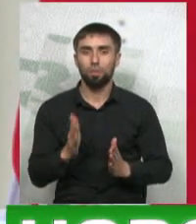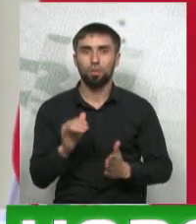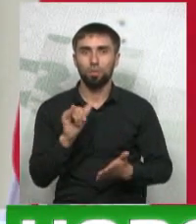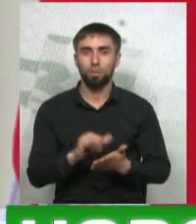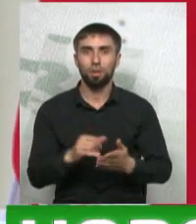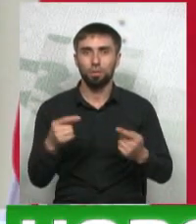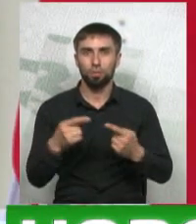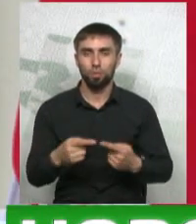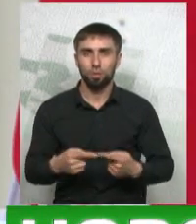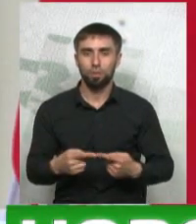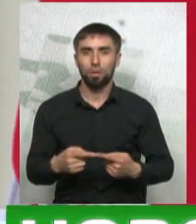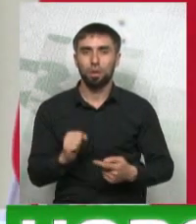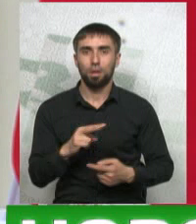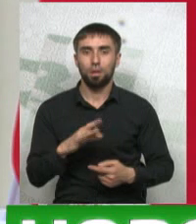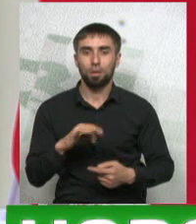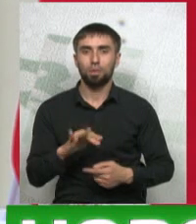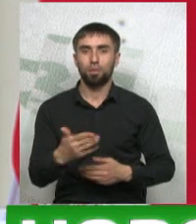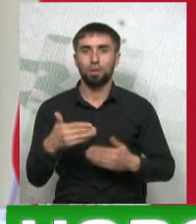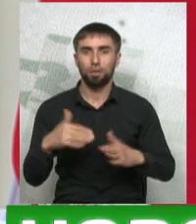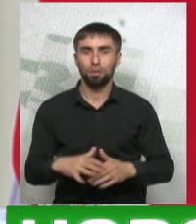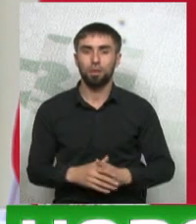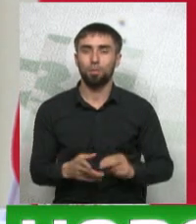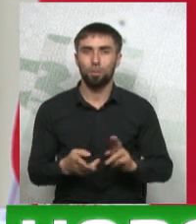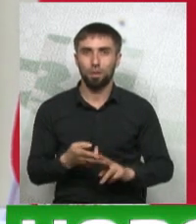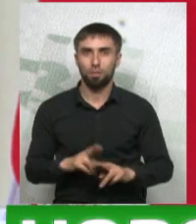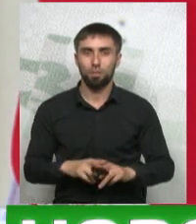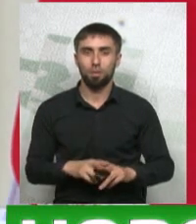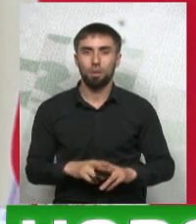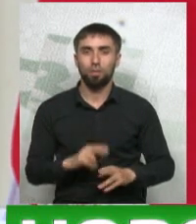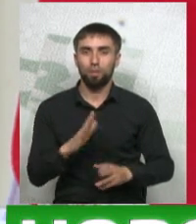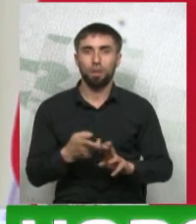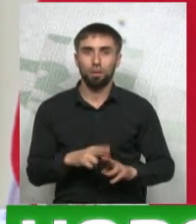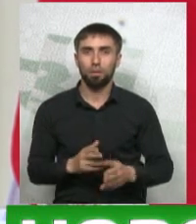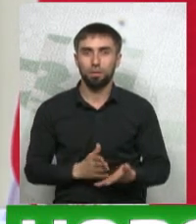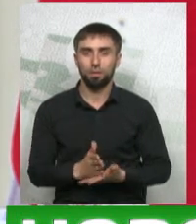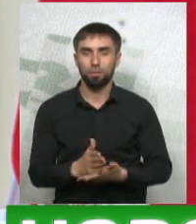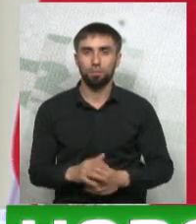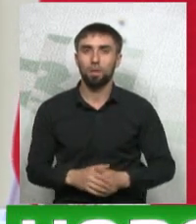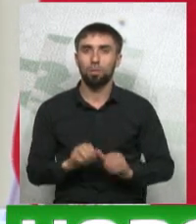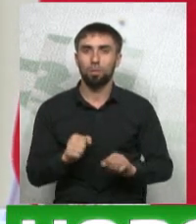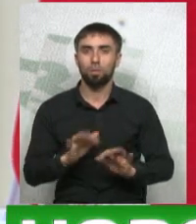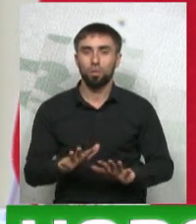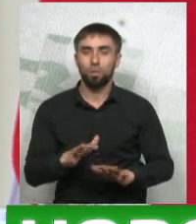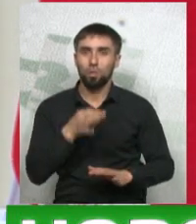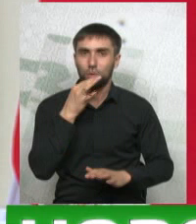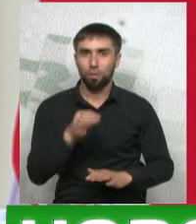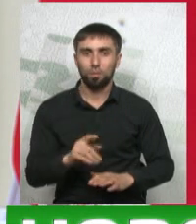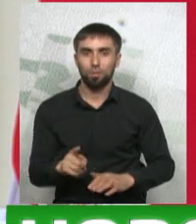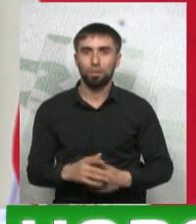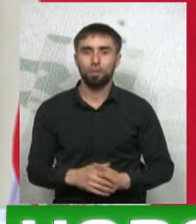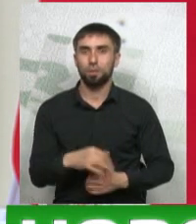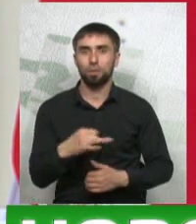поставлены конкретные алгоритмы их решения. Поэтому в этой части могу только заверить, что